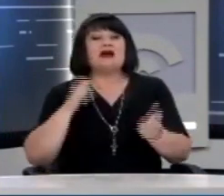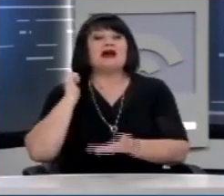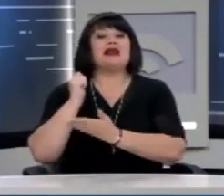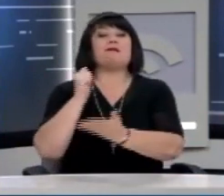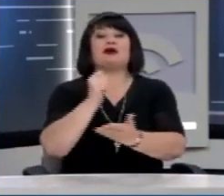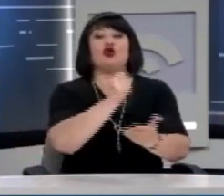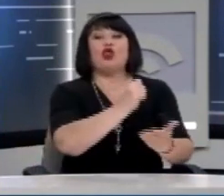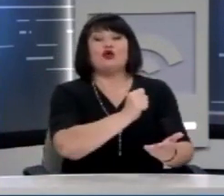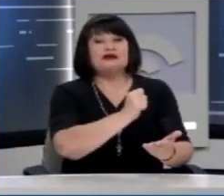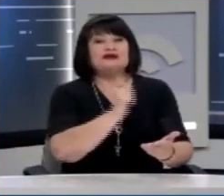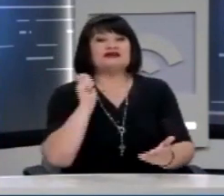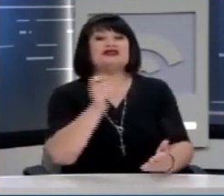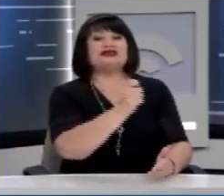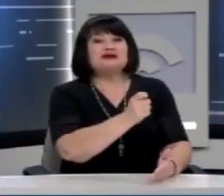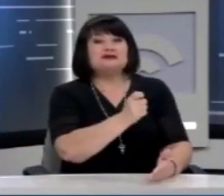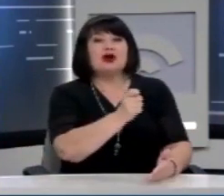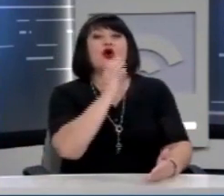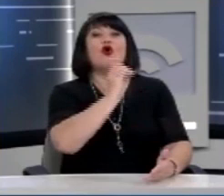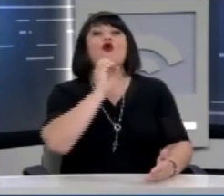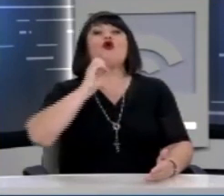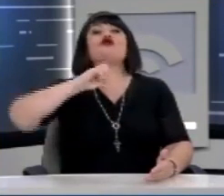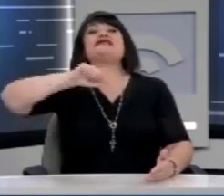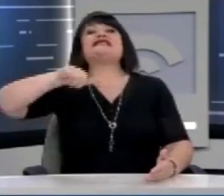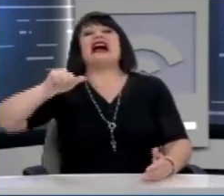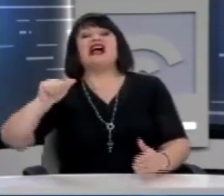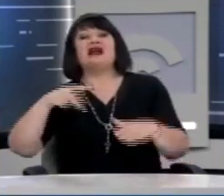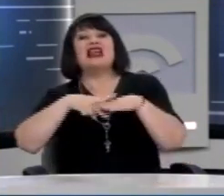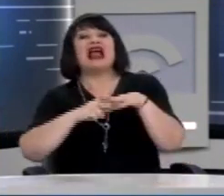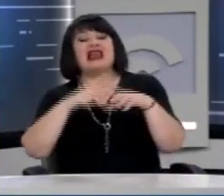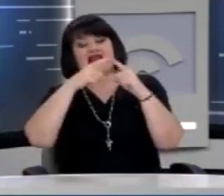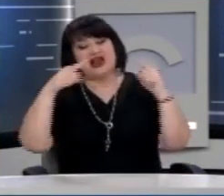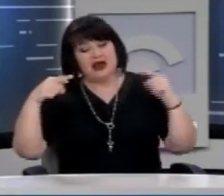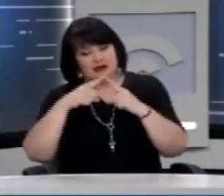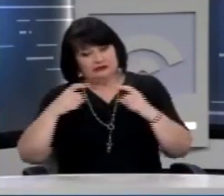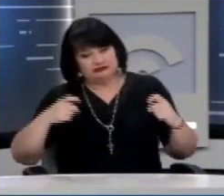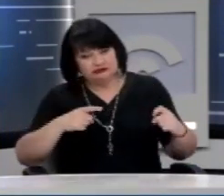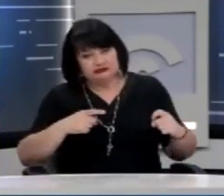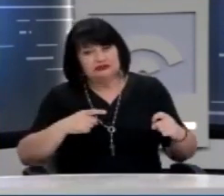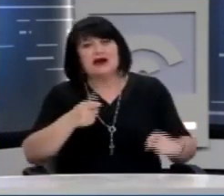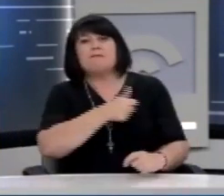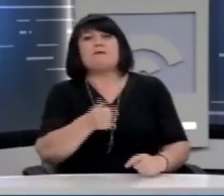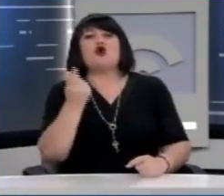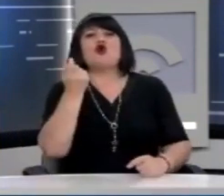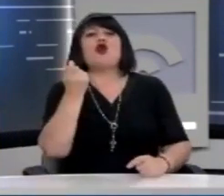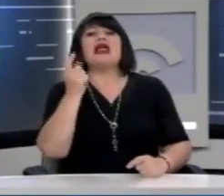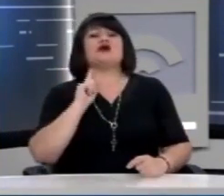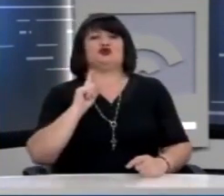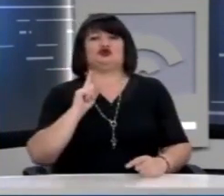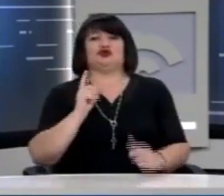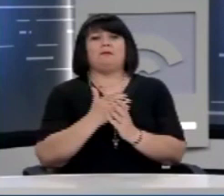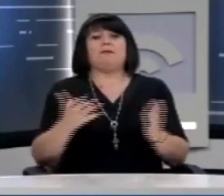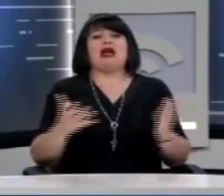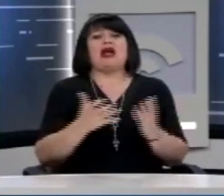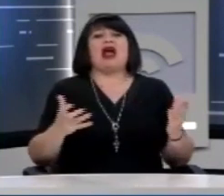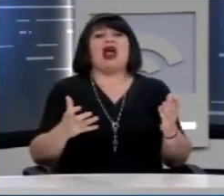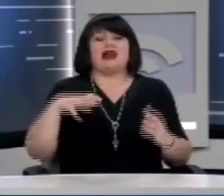τις συνοδεύουν, η εργαλειοθήκη του ΩΣΑ, αφορούν λίγους και εκλεκτούς μόνο, μεγάλες